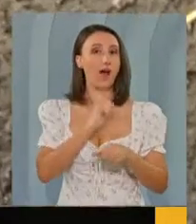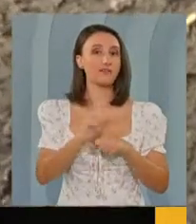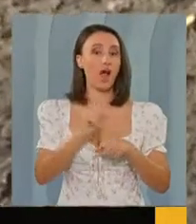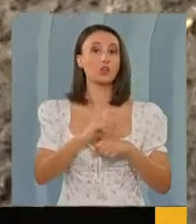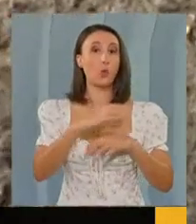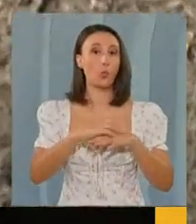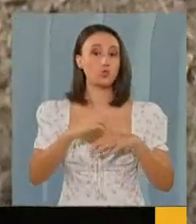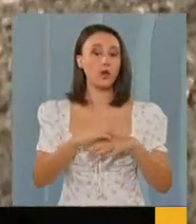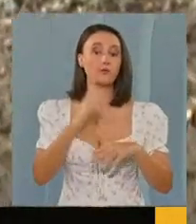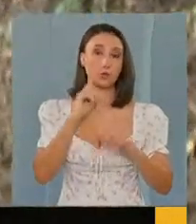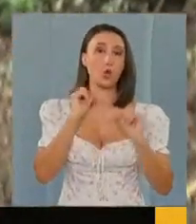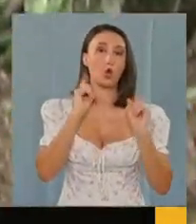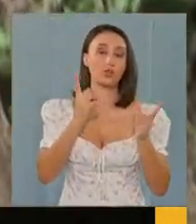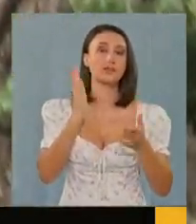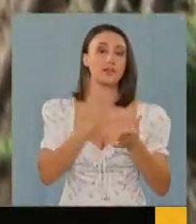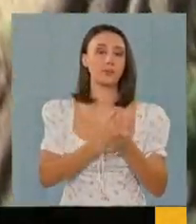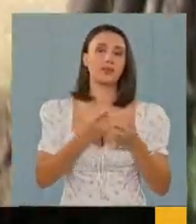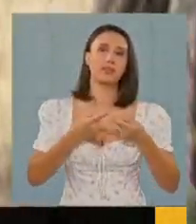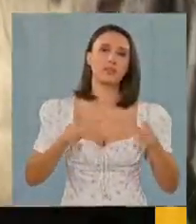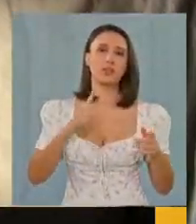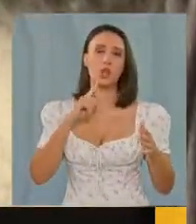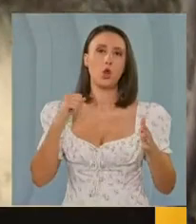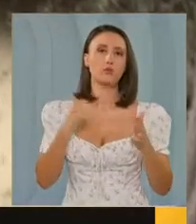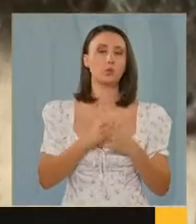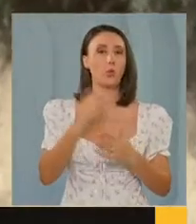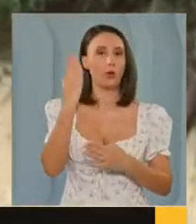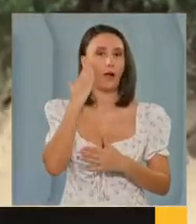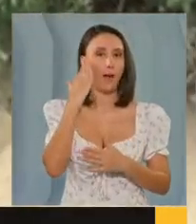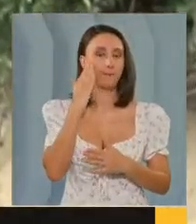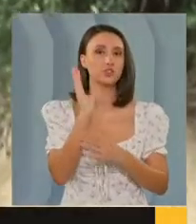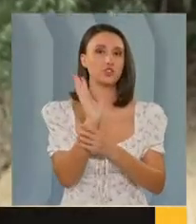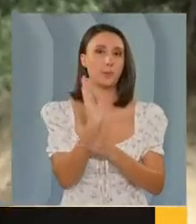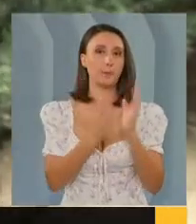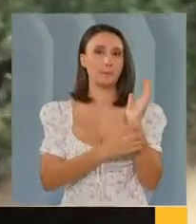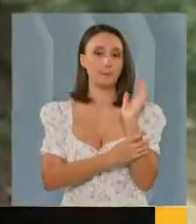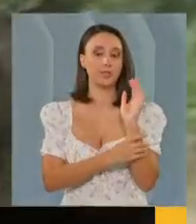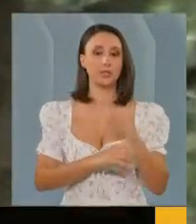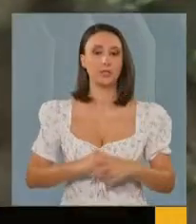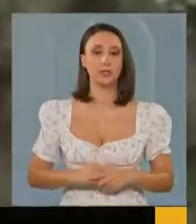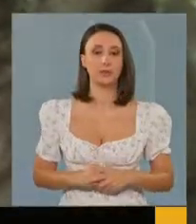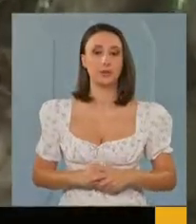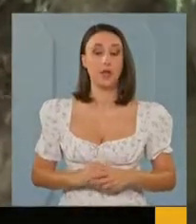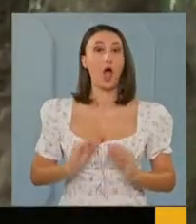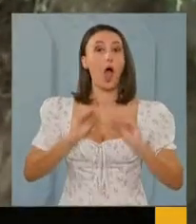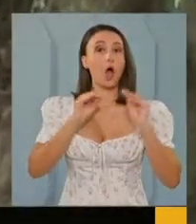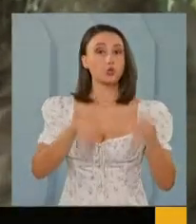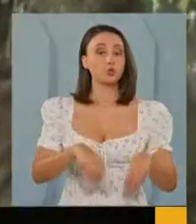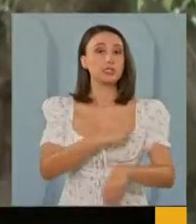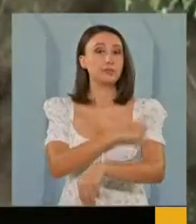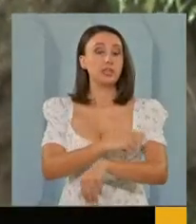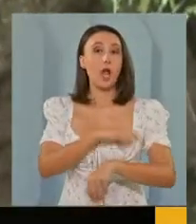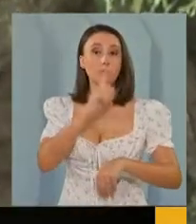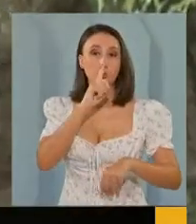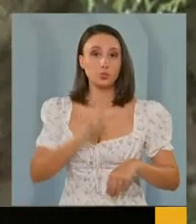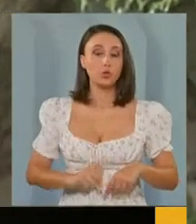era conștient probabil cred că te duci la nivelul capului și membrelor superioare e la muncă Buzău bărbatul atacat de urs